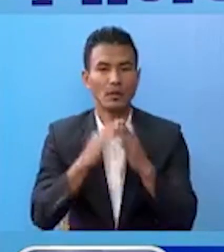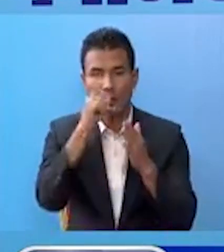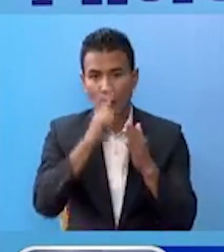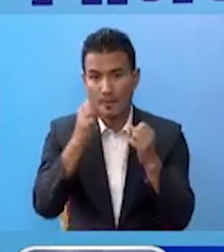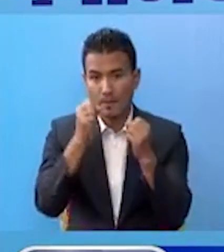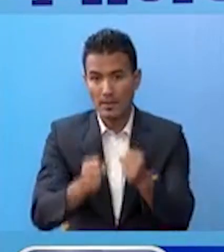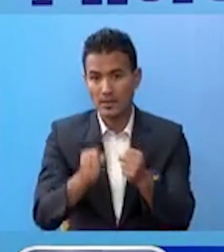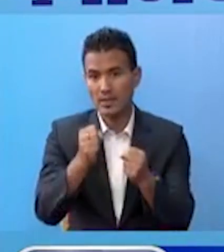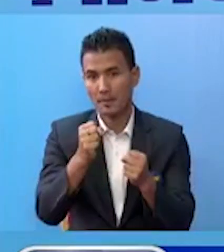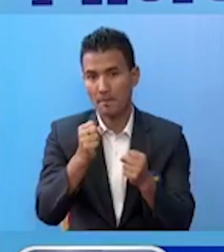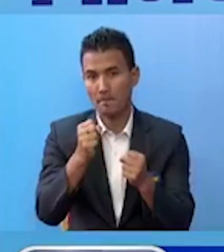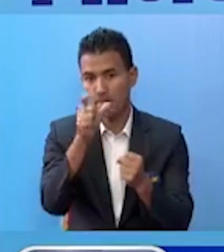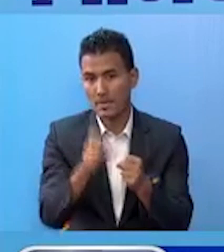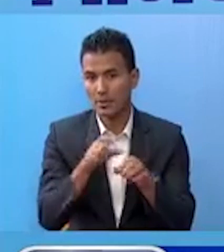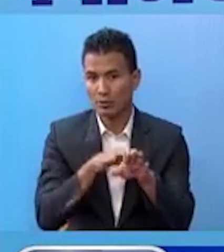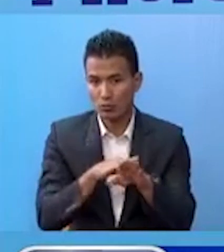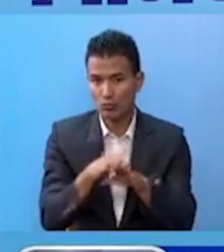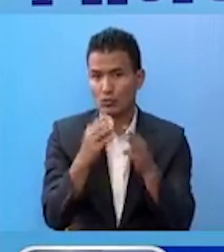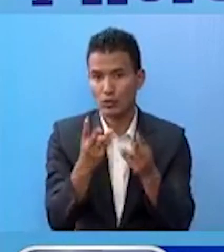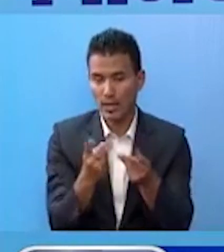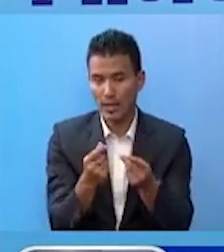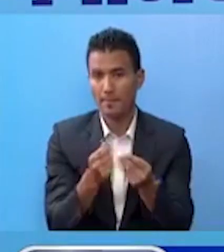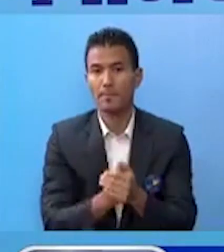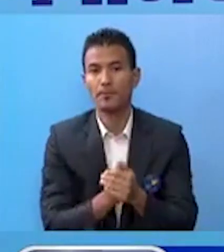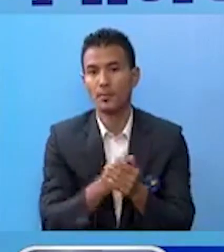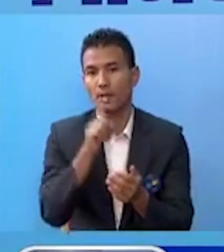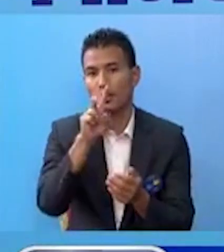क्वारेन्टिनमा रहनुभएका व्यक्तिहरूको संख्या